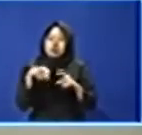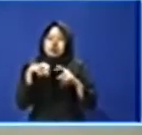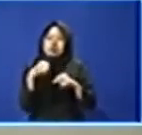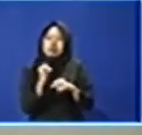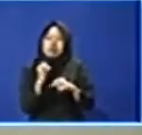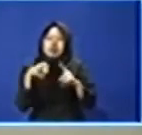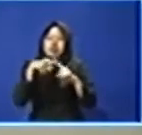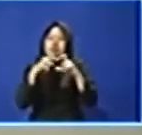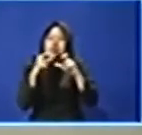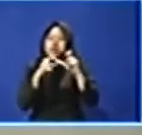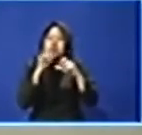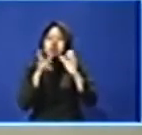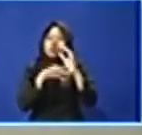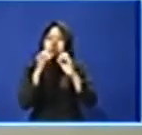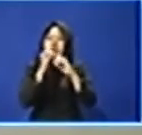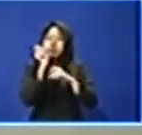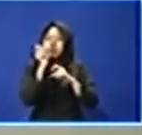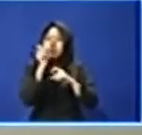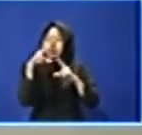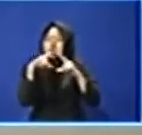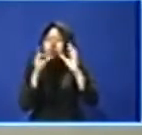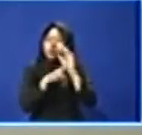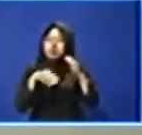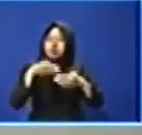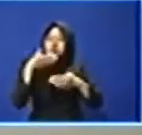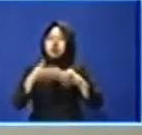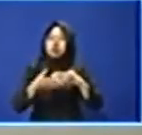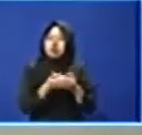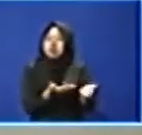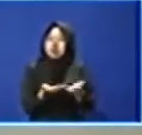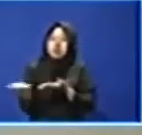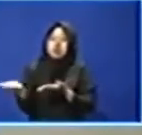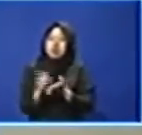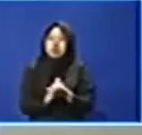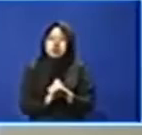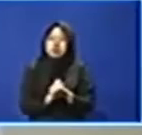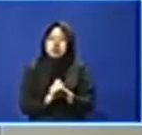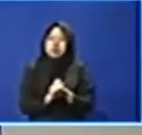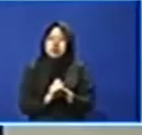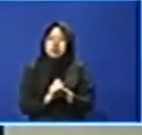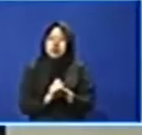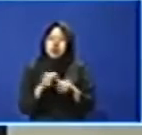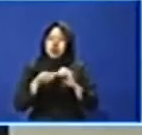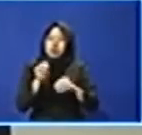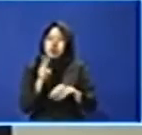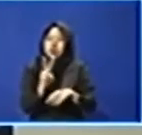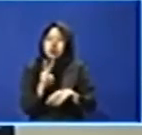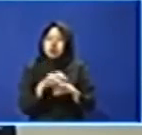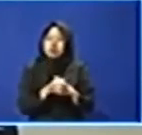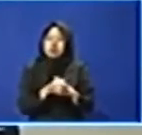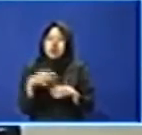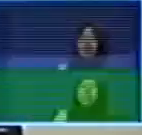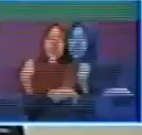kesimpulan dari paslon nomor 1 yang berikutnya kami akan persilahkan kenyal paslode nomor dua ia